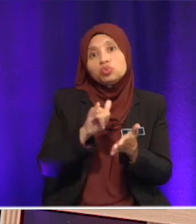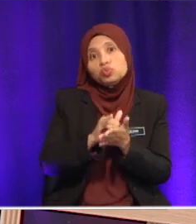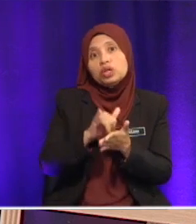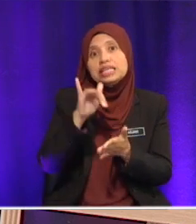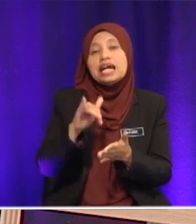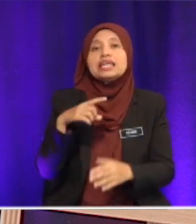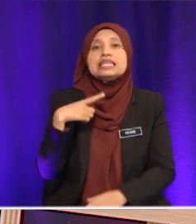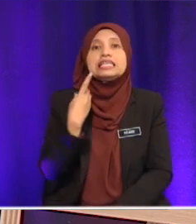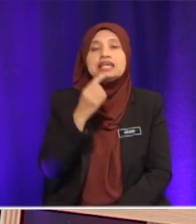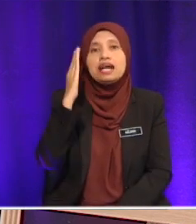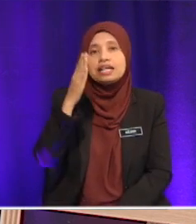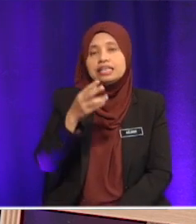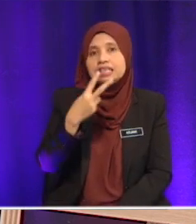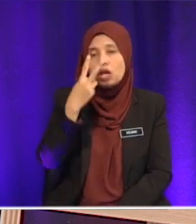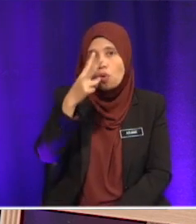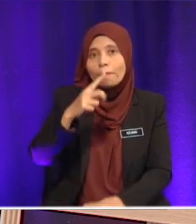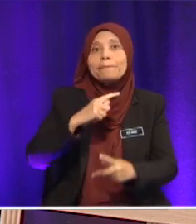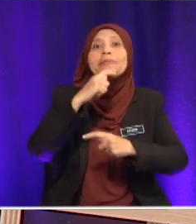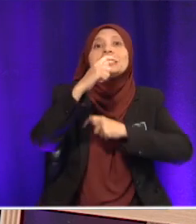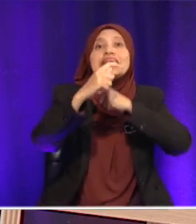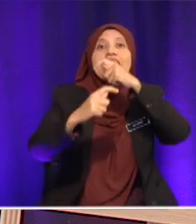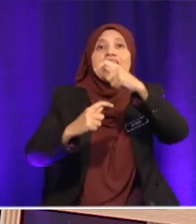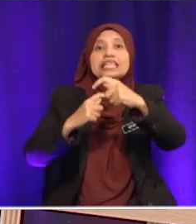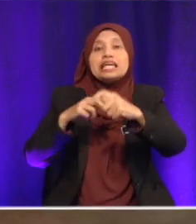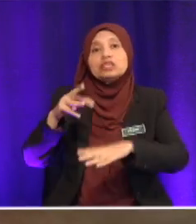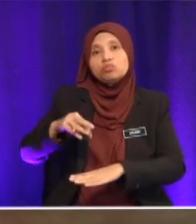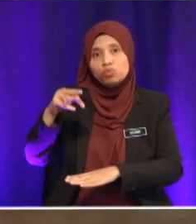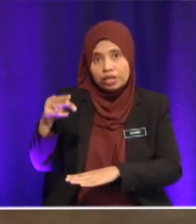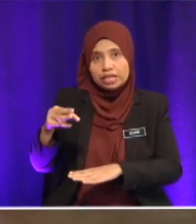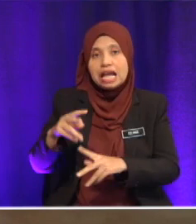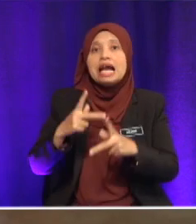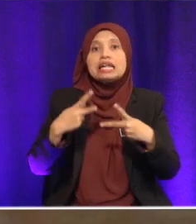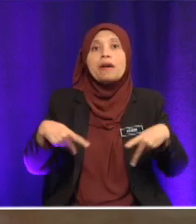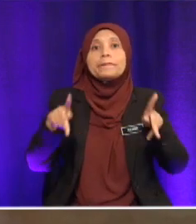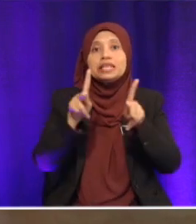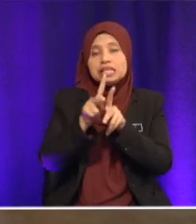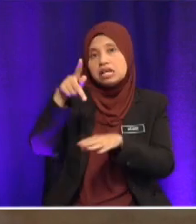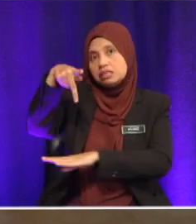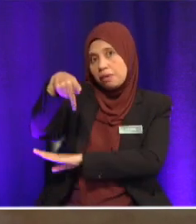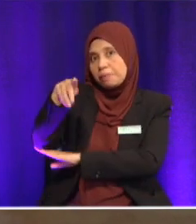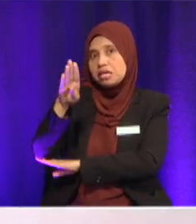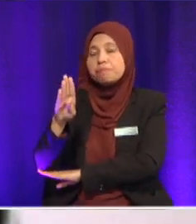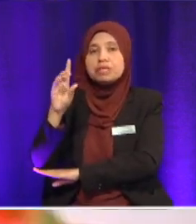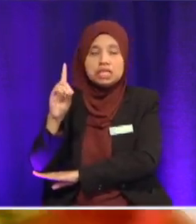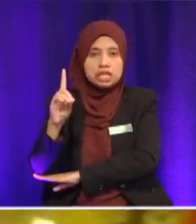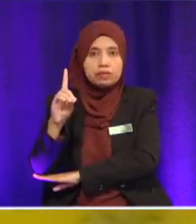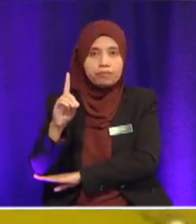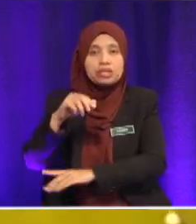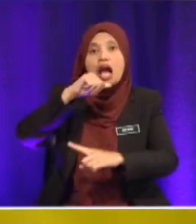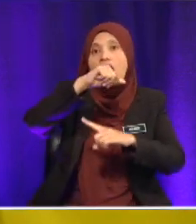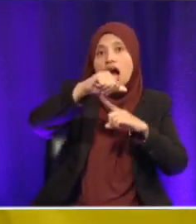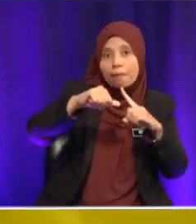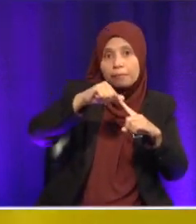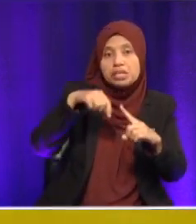tadi itu yang saya katakan awal di Aisyah dan tadi ketika tekan kepentingan itu Oke jadi apabila kita